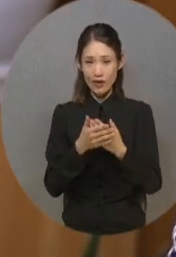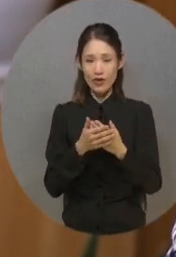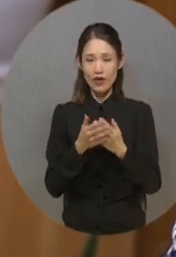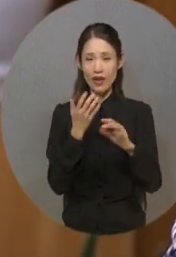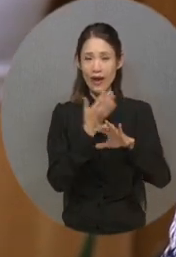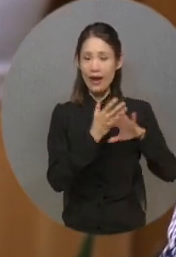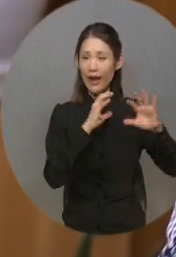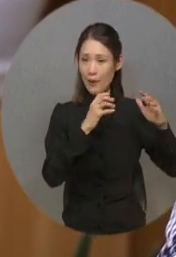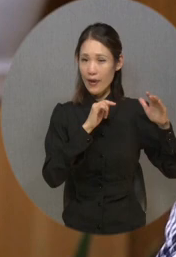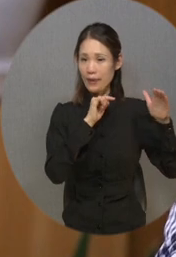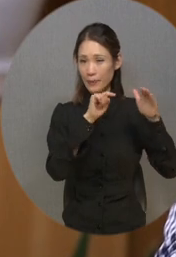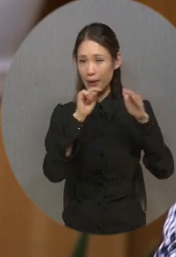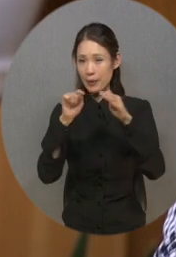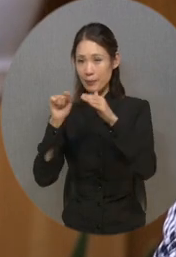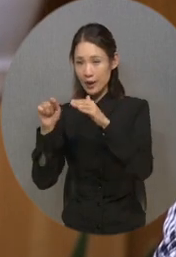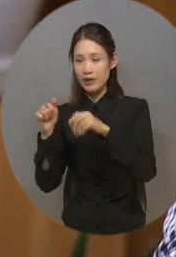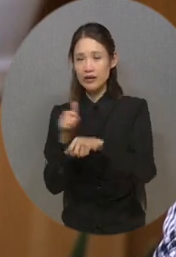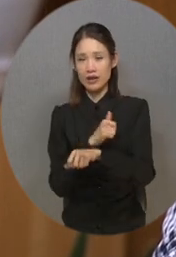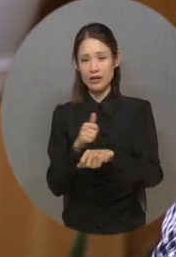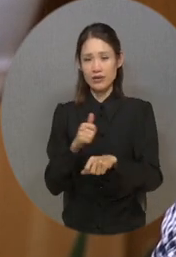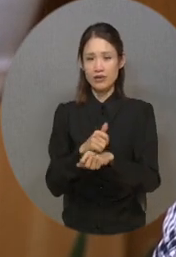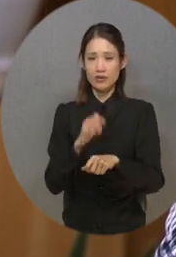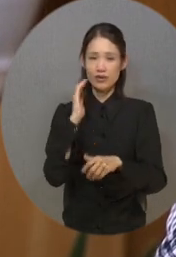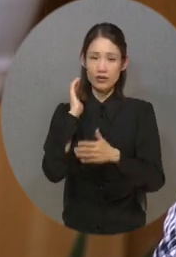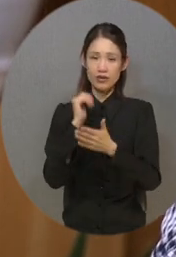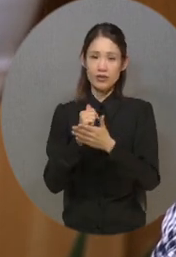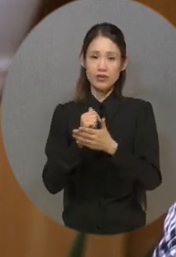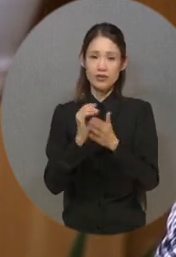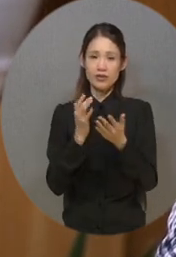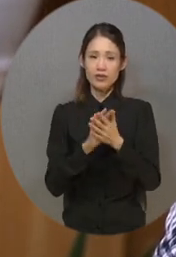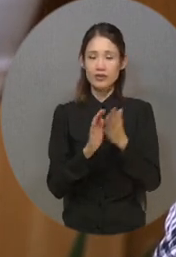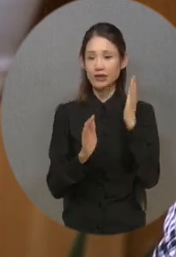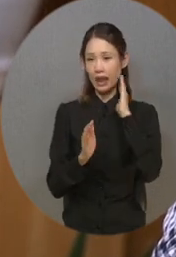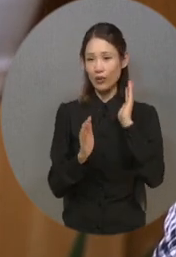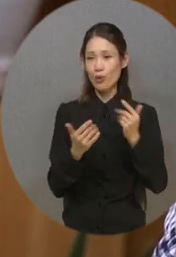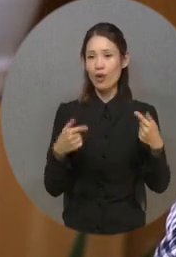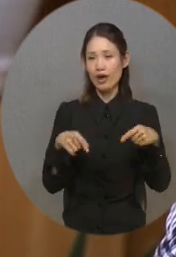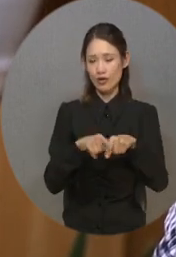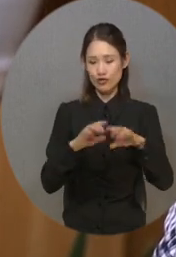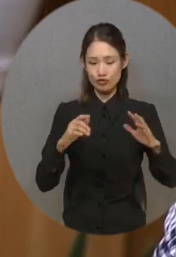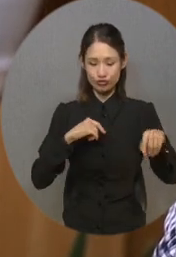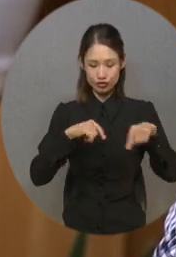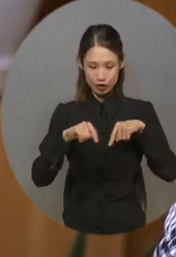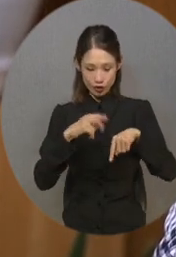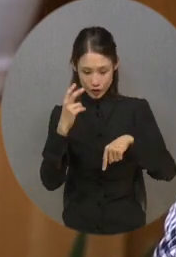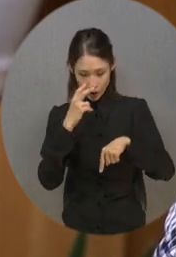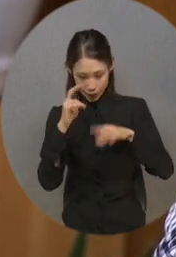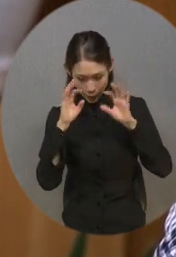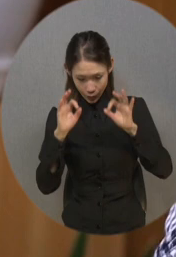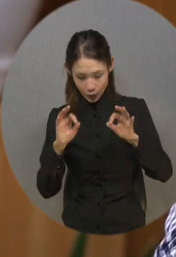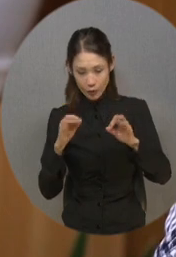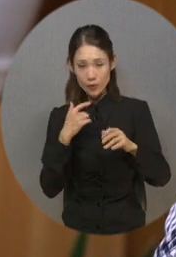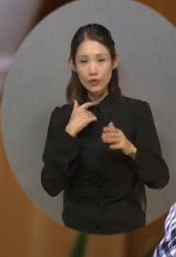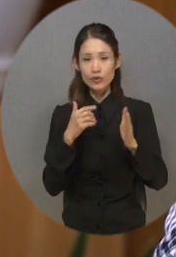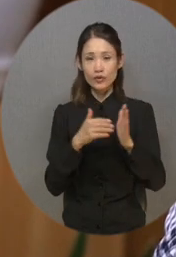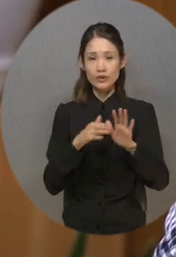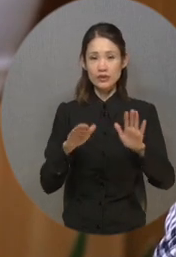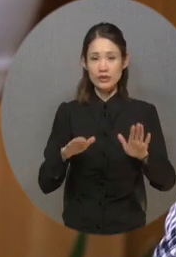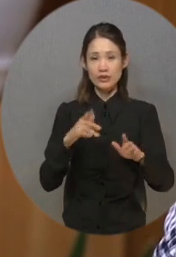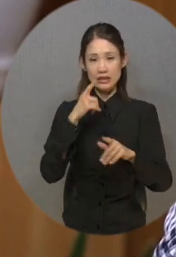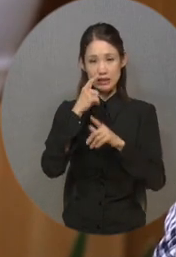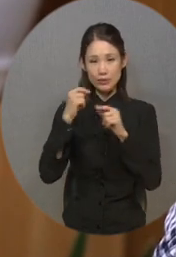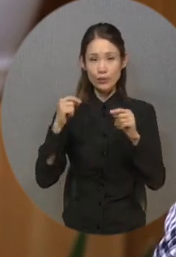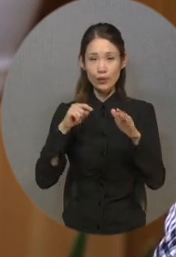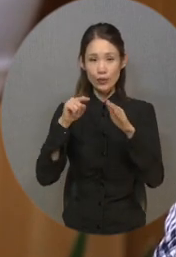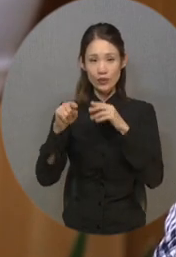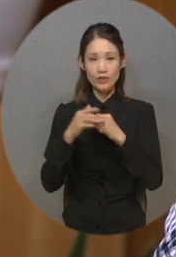출장도 다녀보고 네. 또 청와대에서 대통령과 함께 또 국정을 살피는 일도 해보고 네. 또 일본에 외교관으로 나갔다가 네.